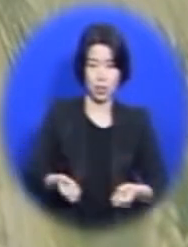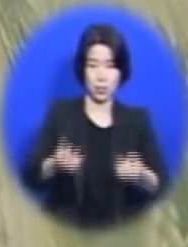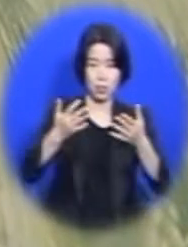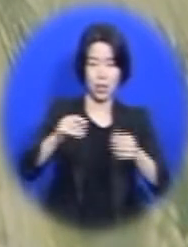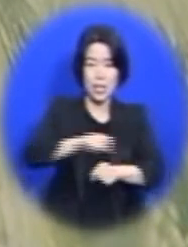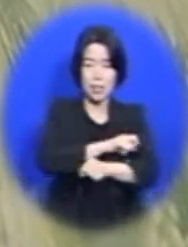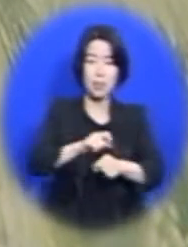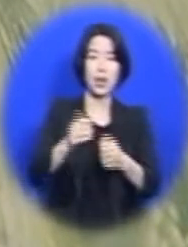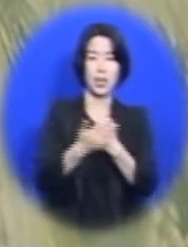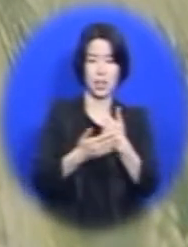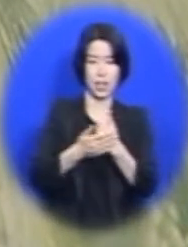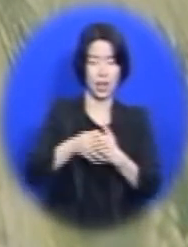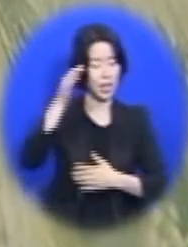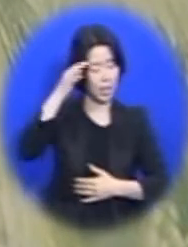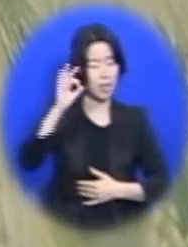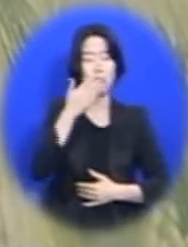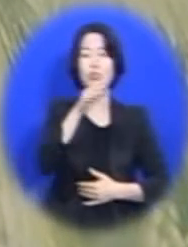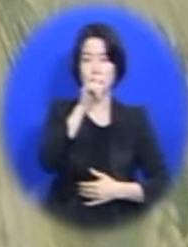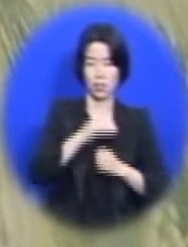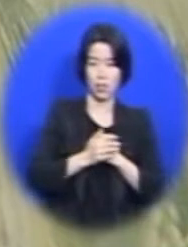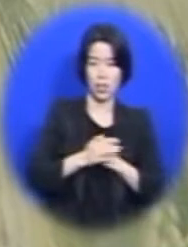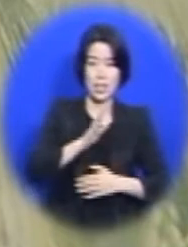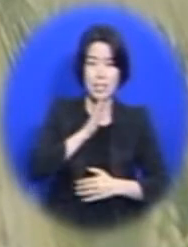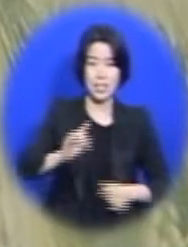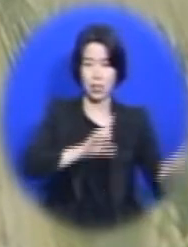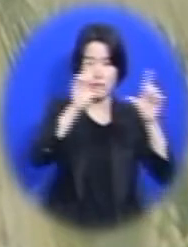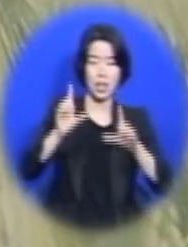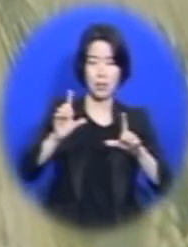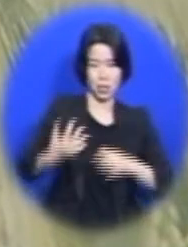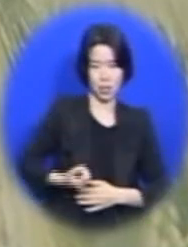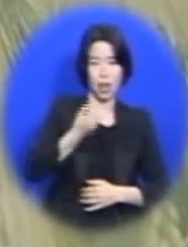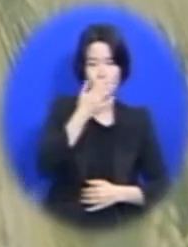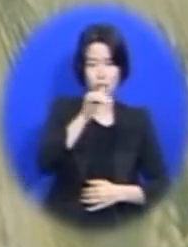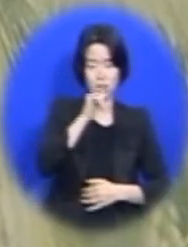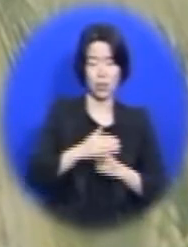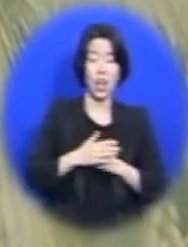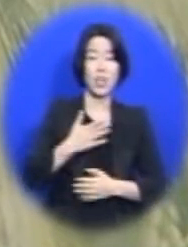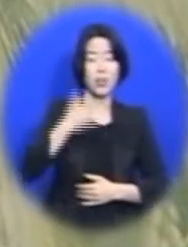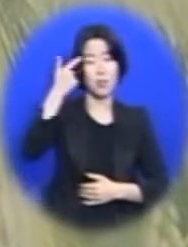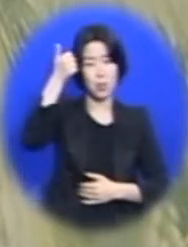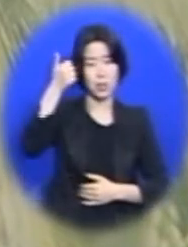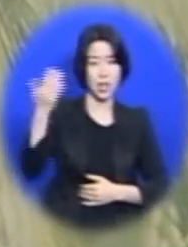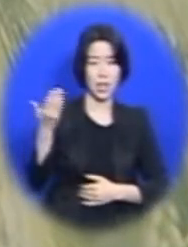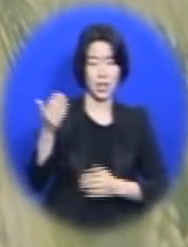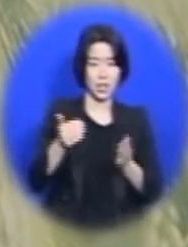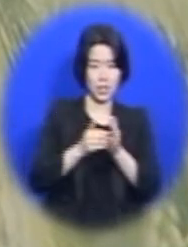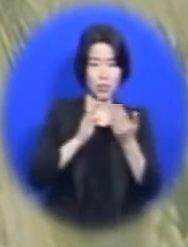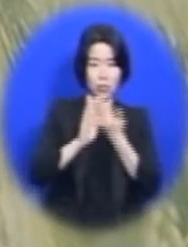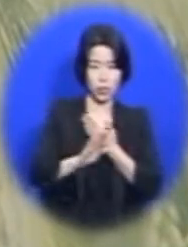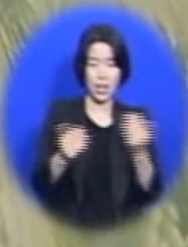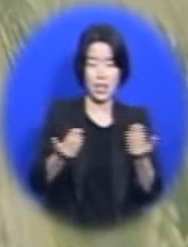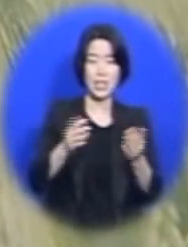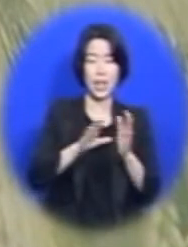특별한 은혜가 깨달아지세요. 실제로 삶에서 누려집니다. 저는 목사가 되고 목회하면서